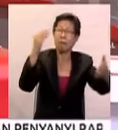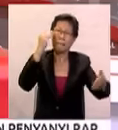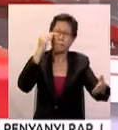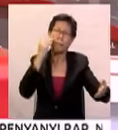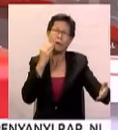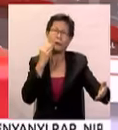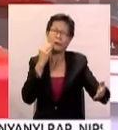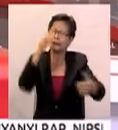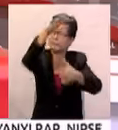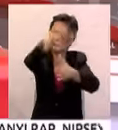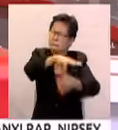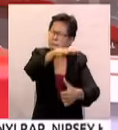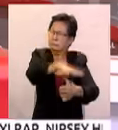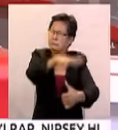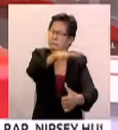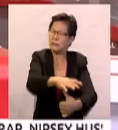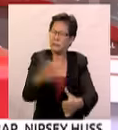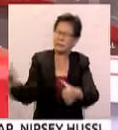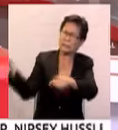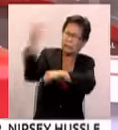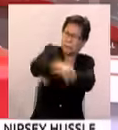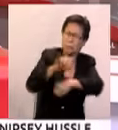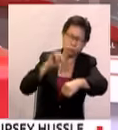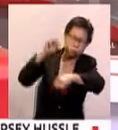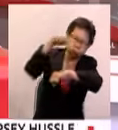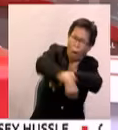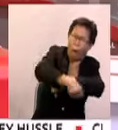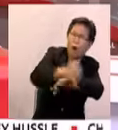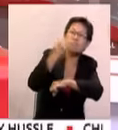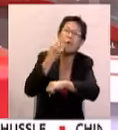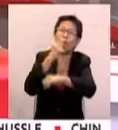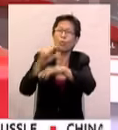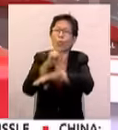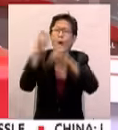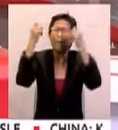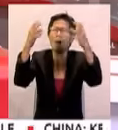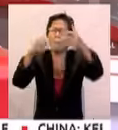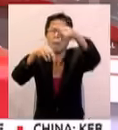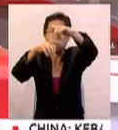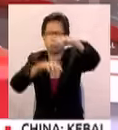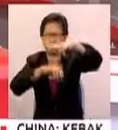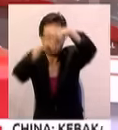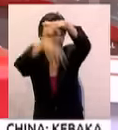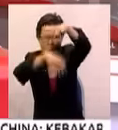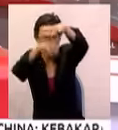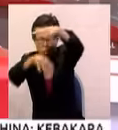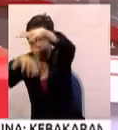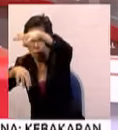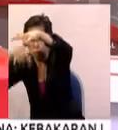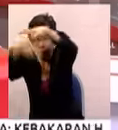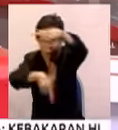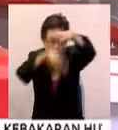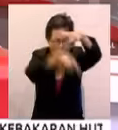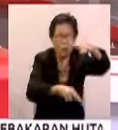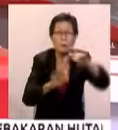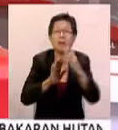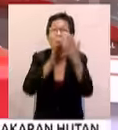Mahathir mengutuk sekeras-kerasnya serangan ganas Israel dengan menggunakan ratusan peluru berpandu terhadap rakyat